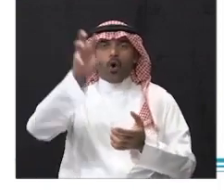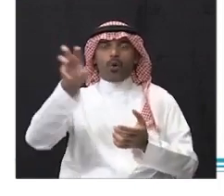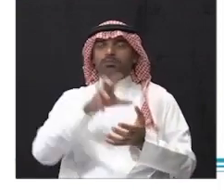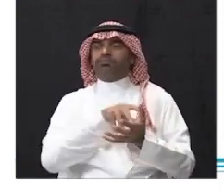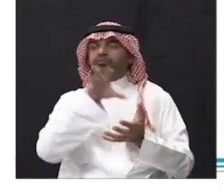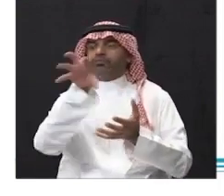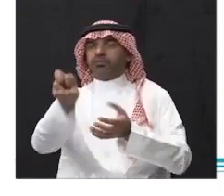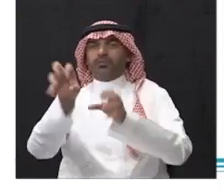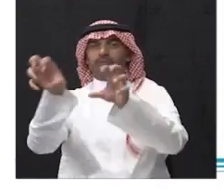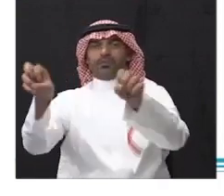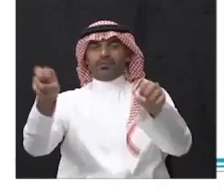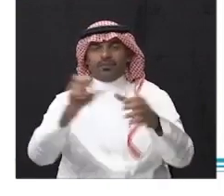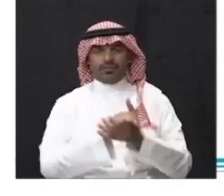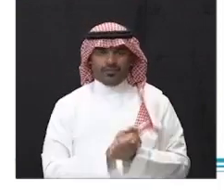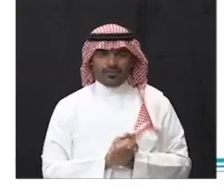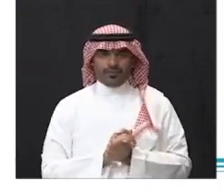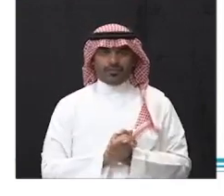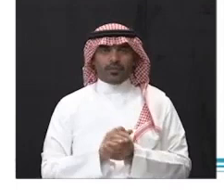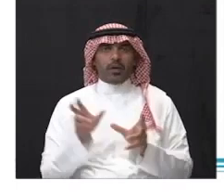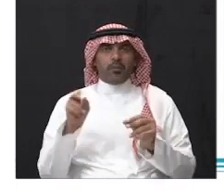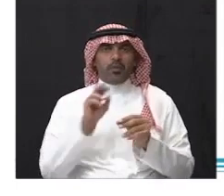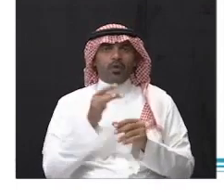أمثلته: الانتداب الفرنسي عام